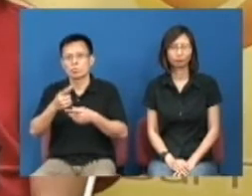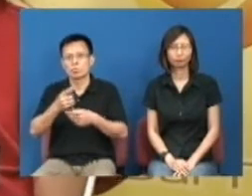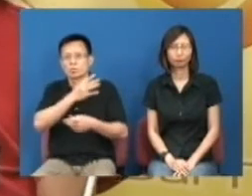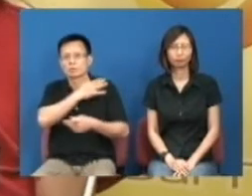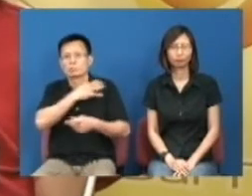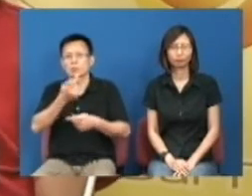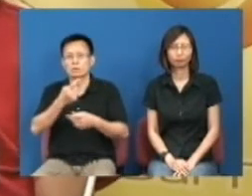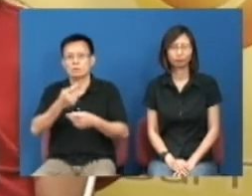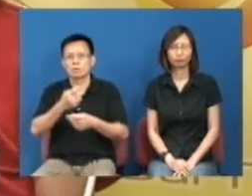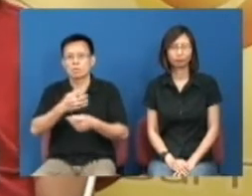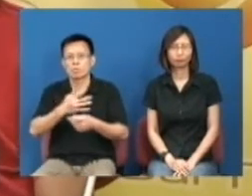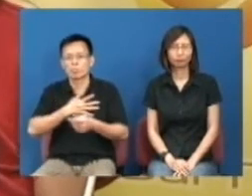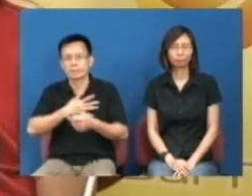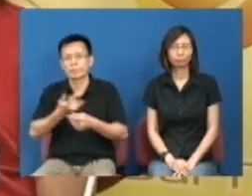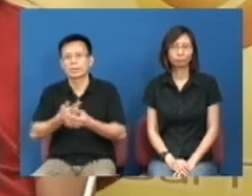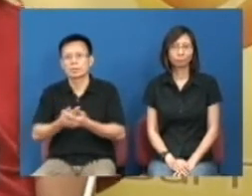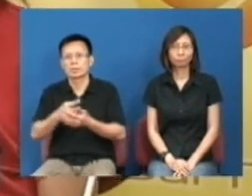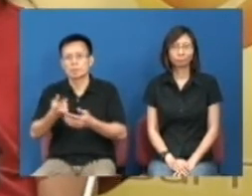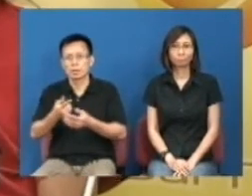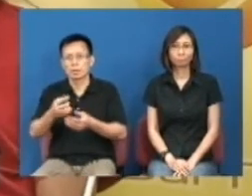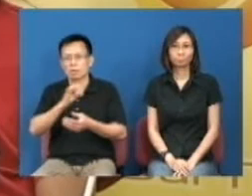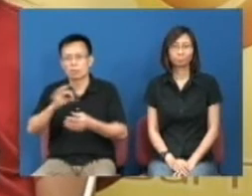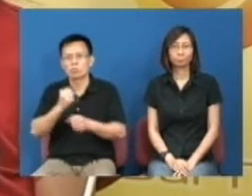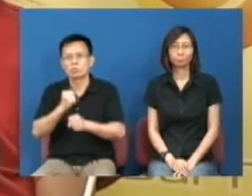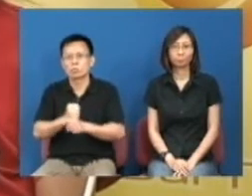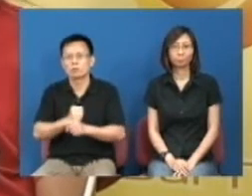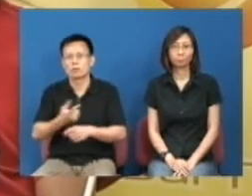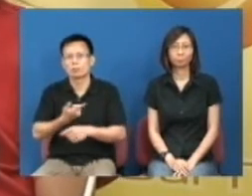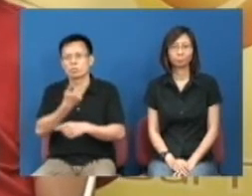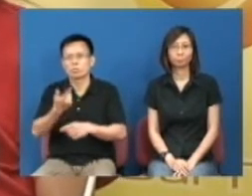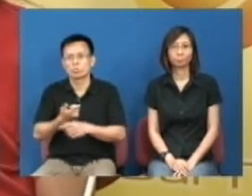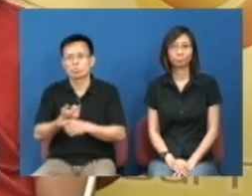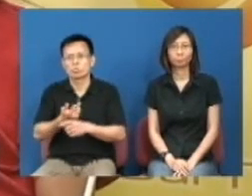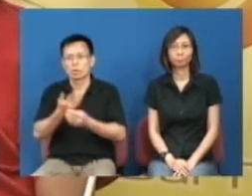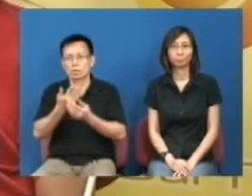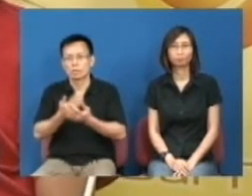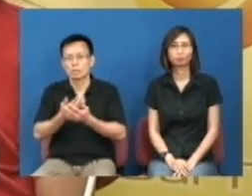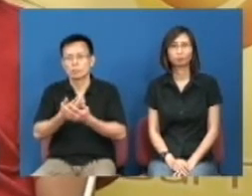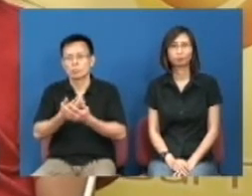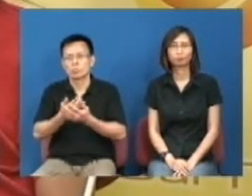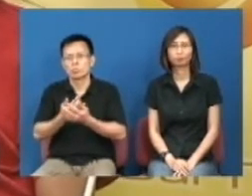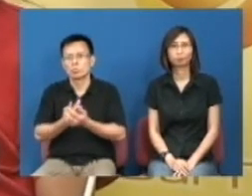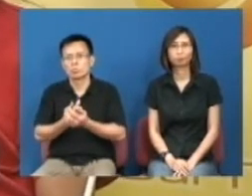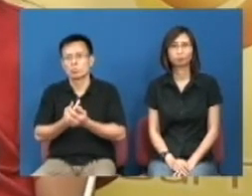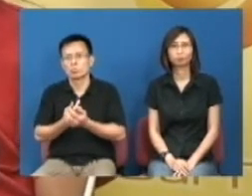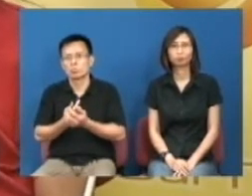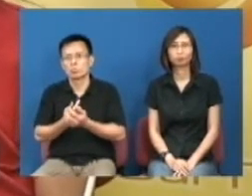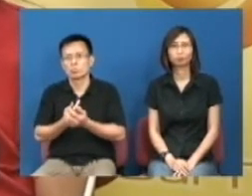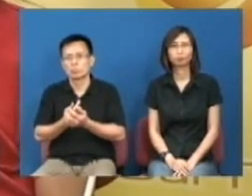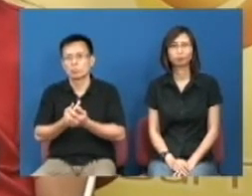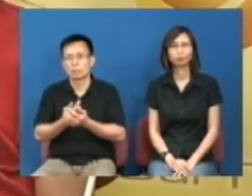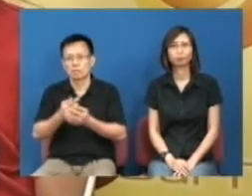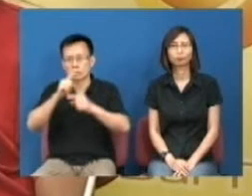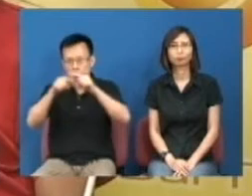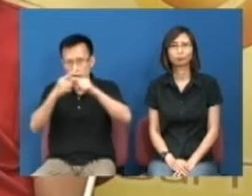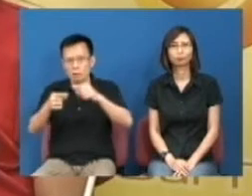盡啦，係、咪？因為你執翻咗冇得撈噶嘛，係咪先？係咪啊？呢個真係一個好大嘅問題